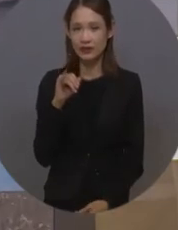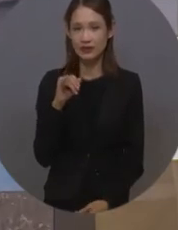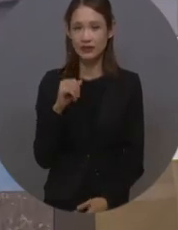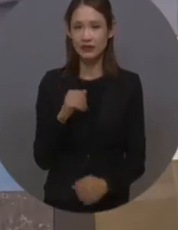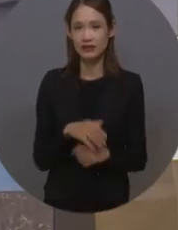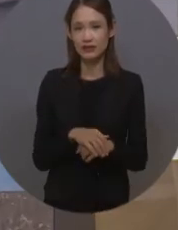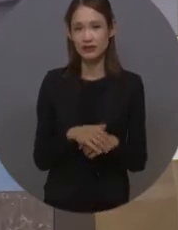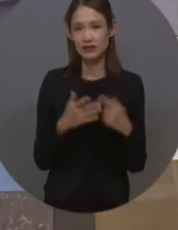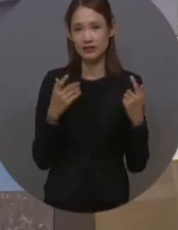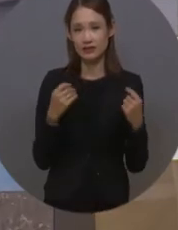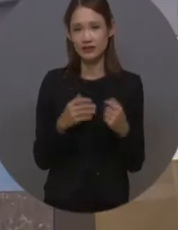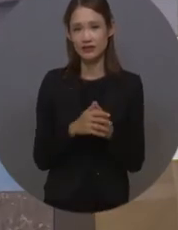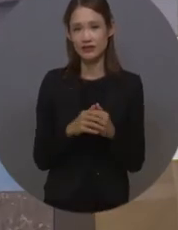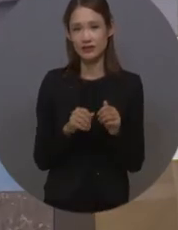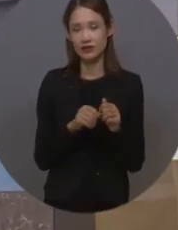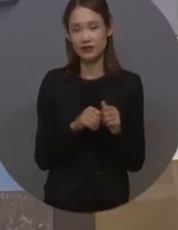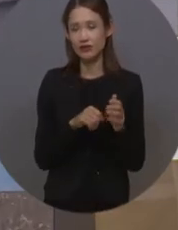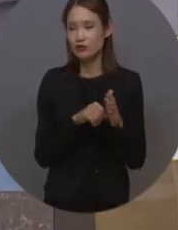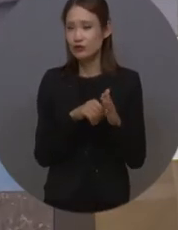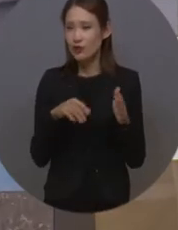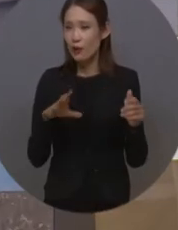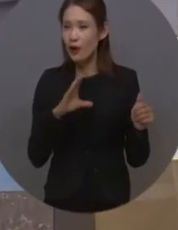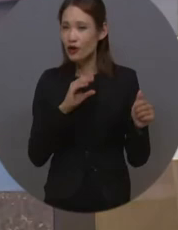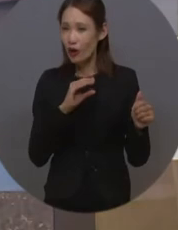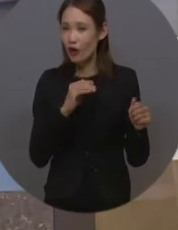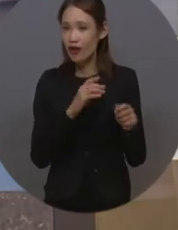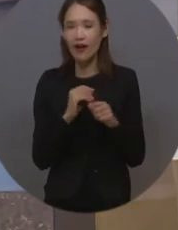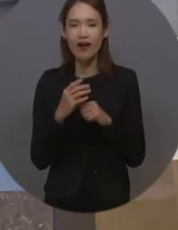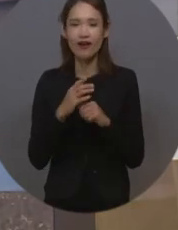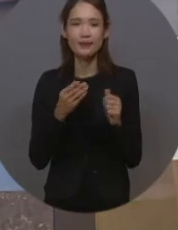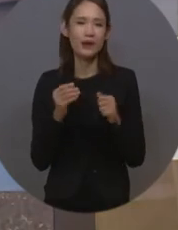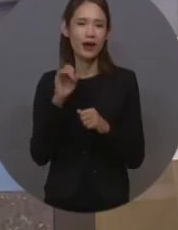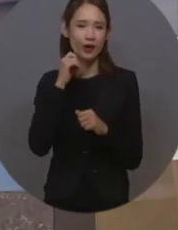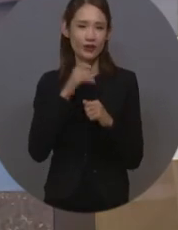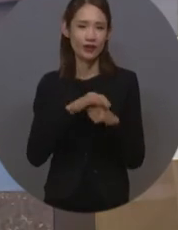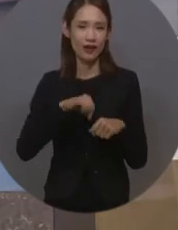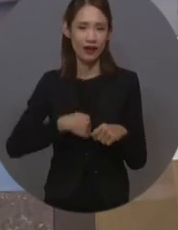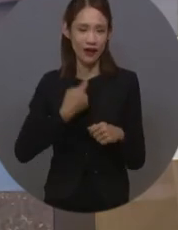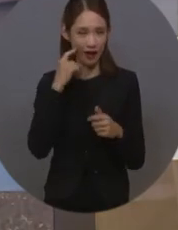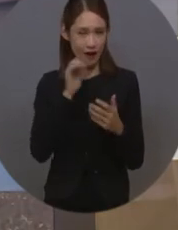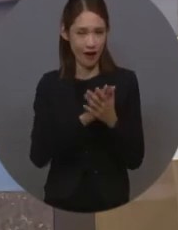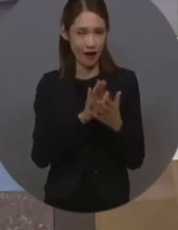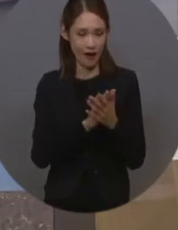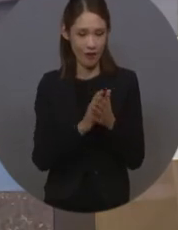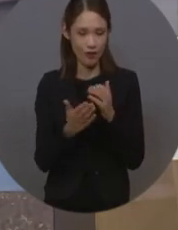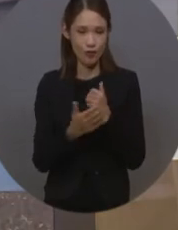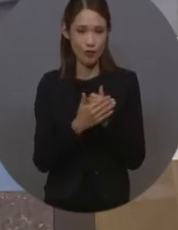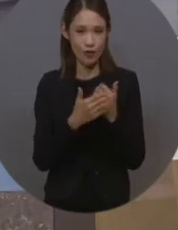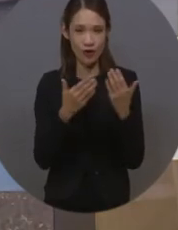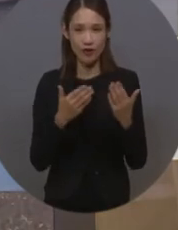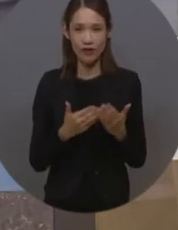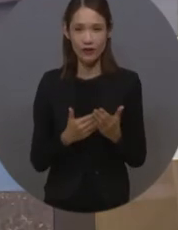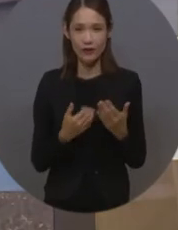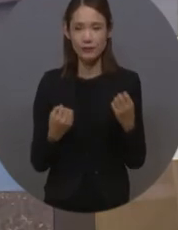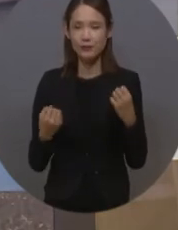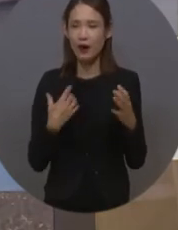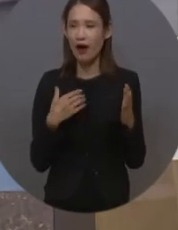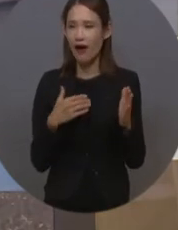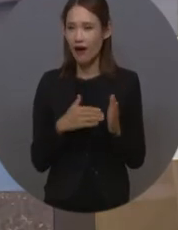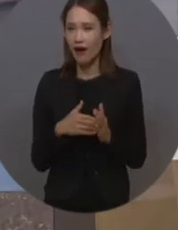이효리나 뭐 이런 네. 유명 연예인분들은 참 섭외하려면 힘든 분들인데 자발적으로 이렇게 나서서 도와주시겠다고 해 주신